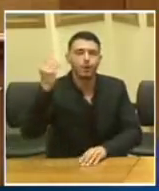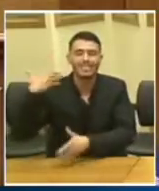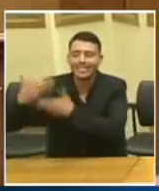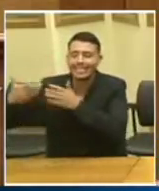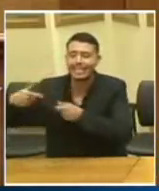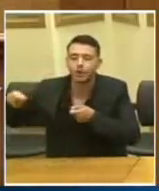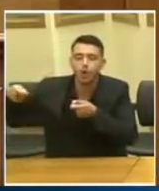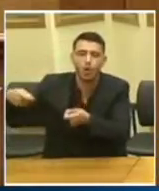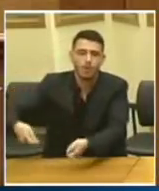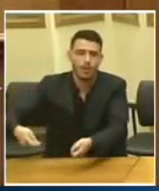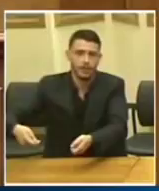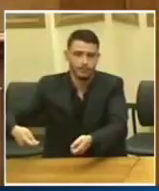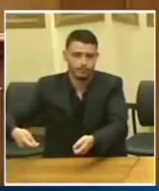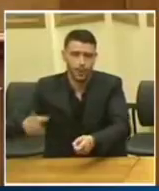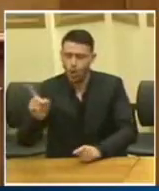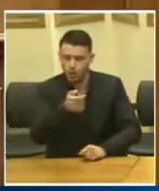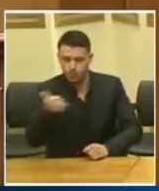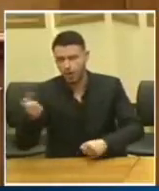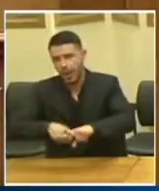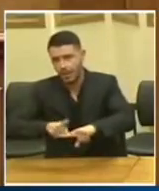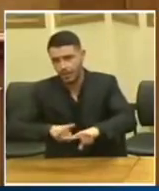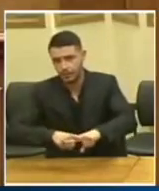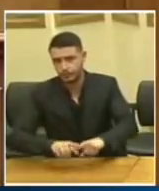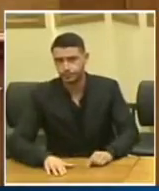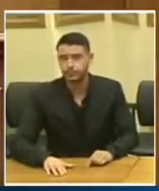Ταυτόχρονα, στο άρθρο 8,